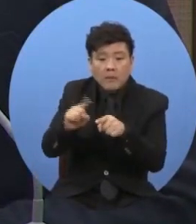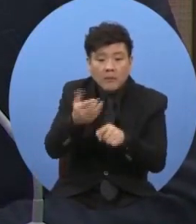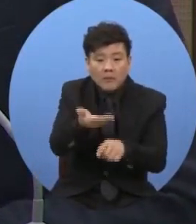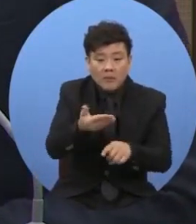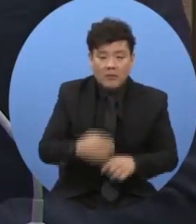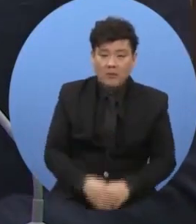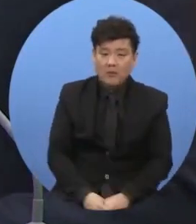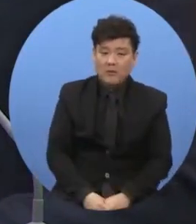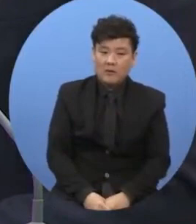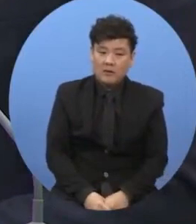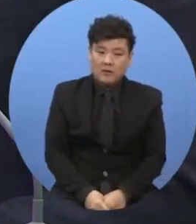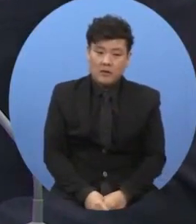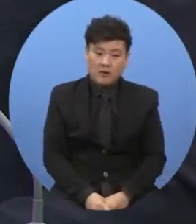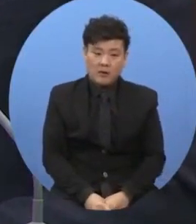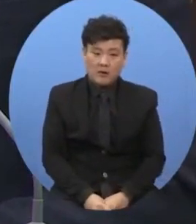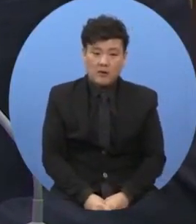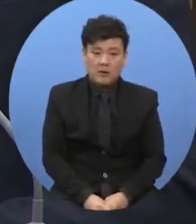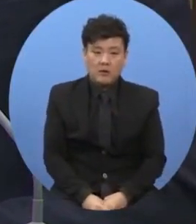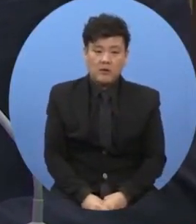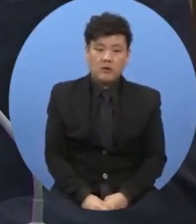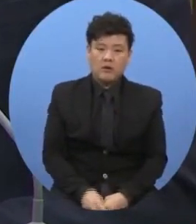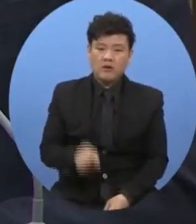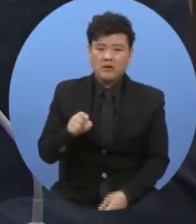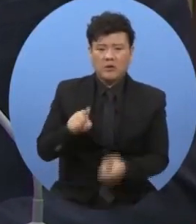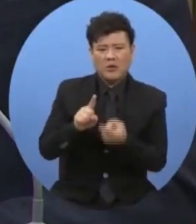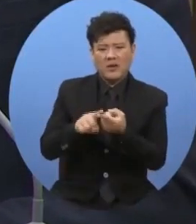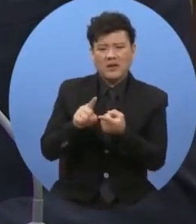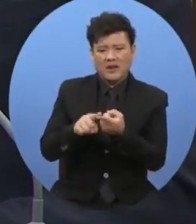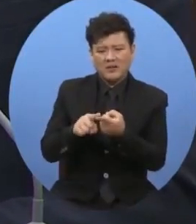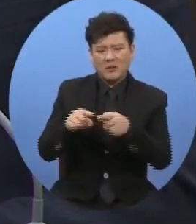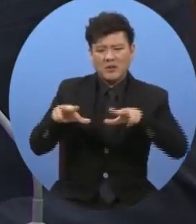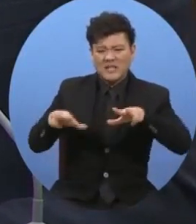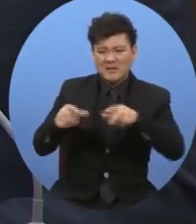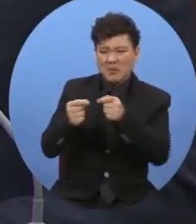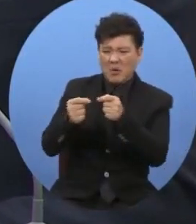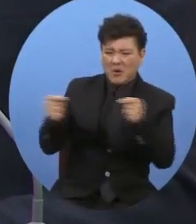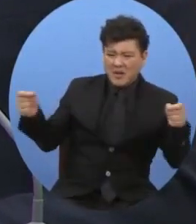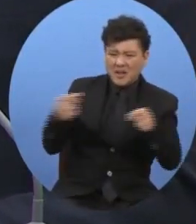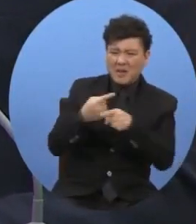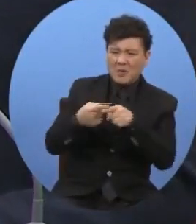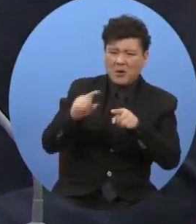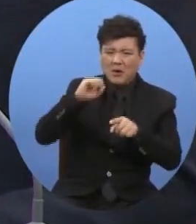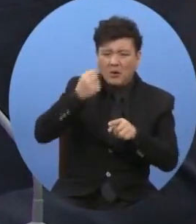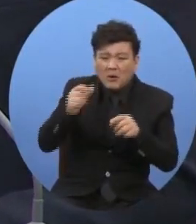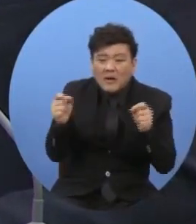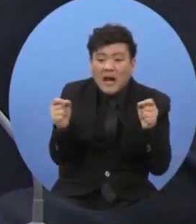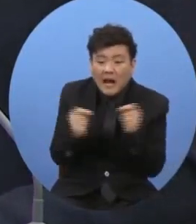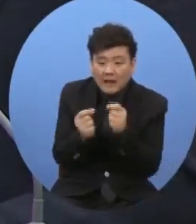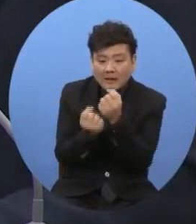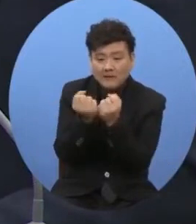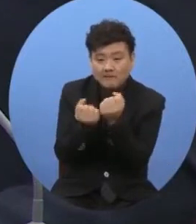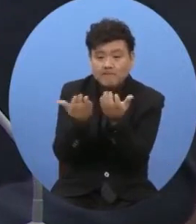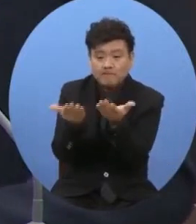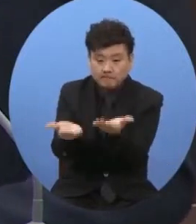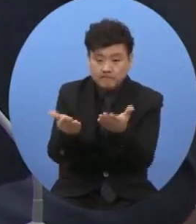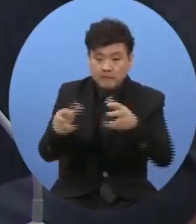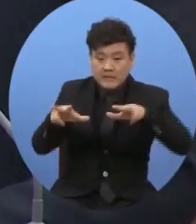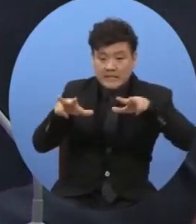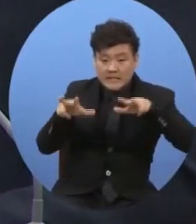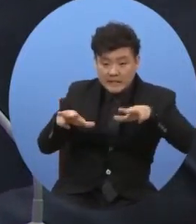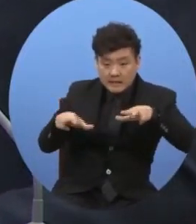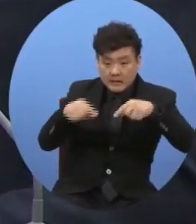글쎄요, 뭐 이 자리에서 그걸 길게 논할 자리는 아닌 것 같아서 간단하게 설명드리면